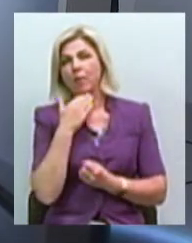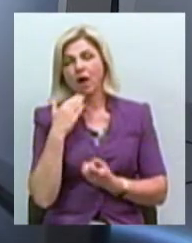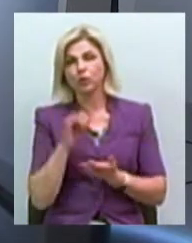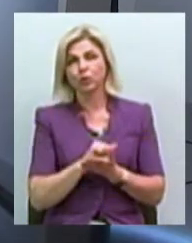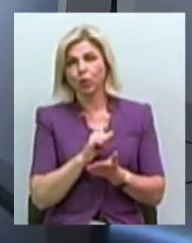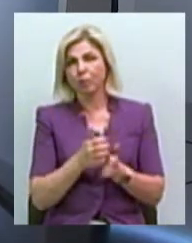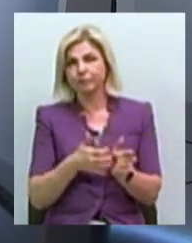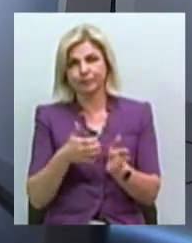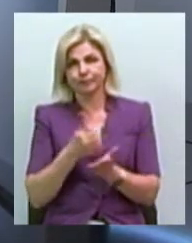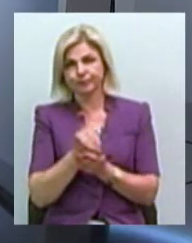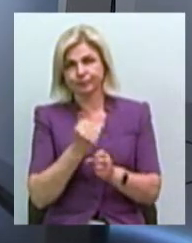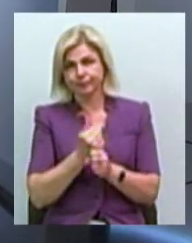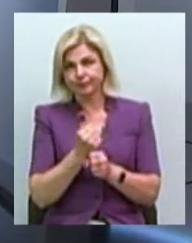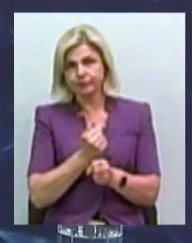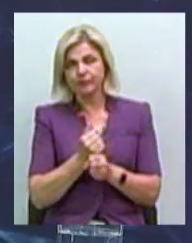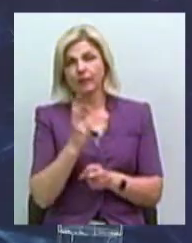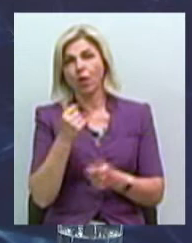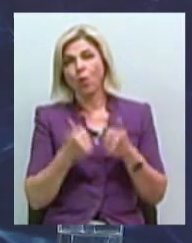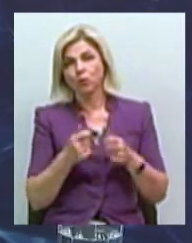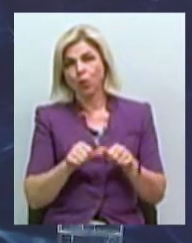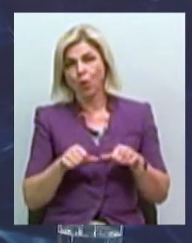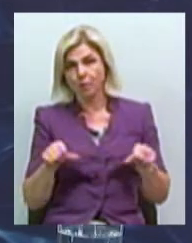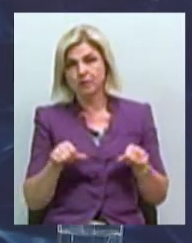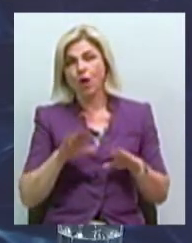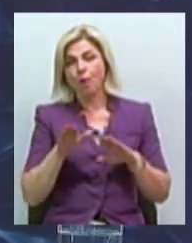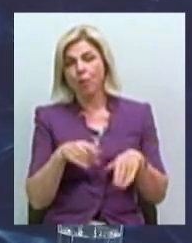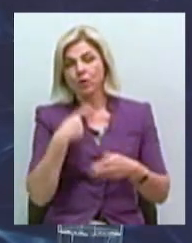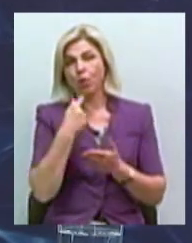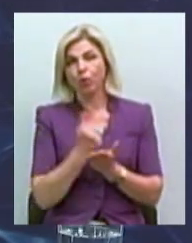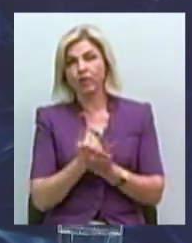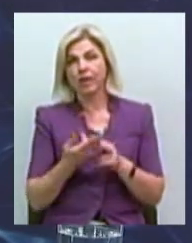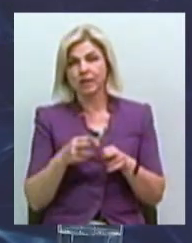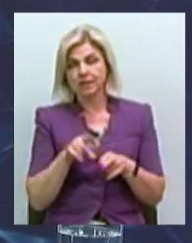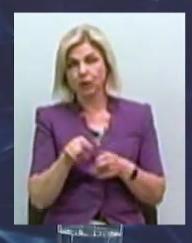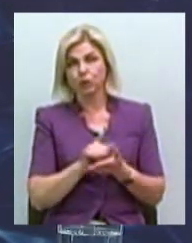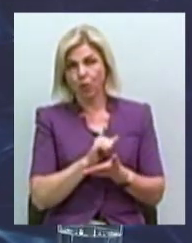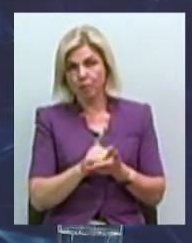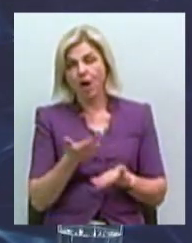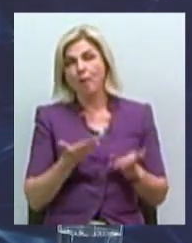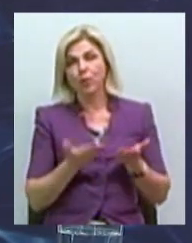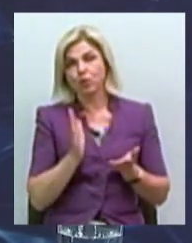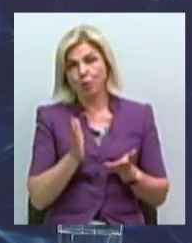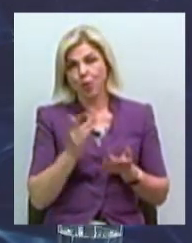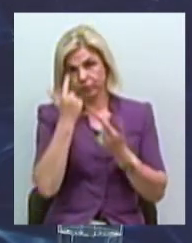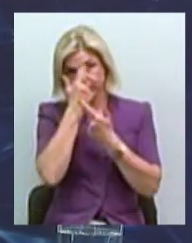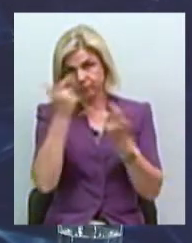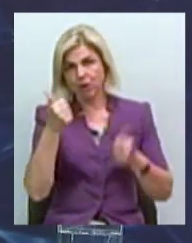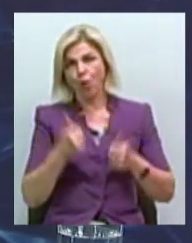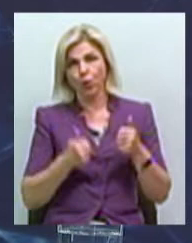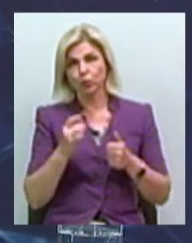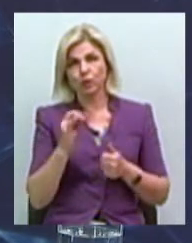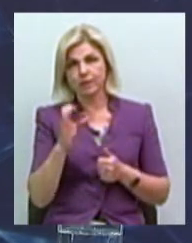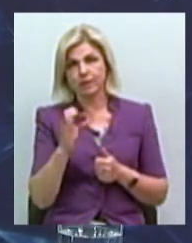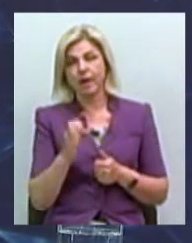не схвалених на конкурсній комісії. Але, ну, після схвалення цих документів, можливо, буде оголошено конкурс, який від